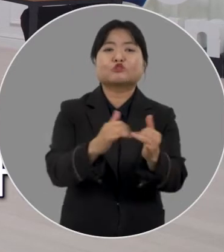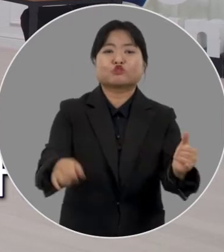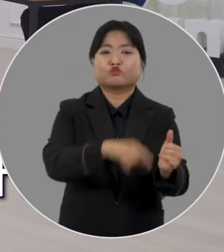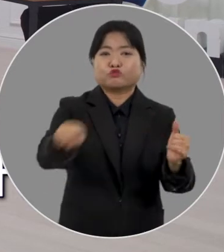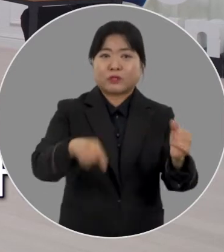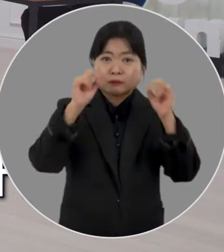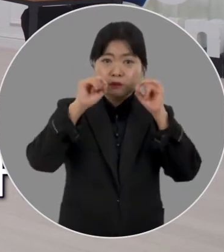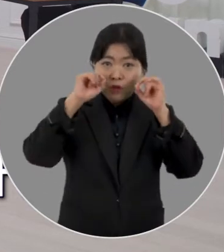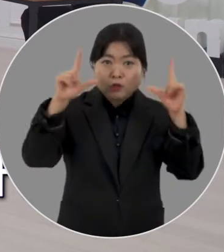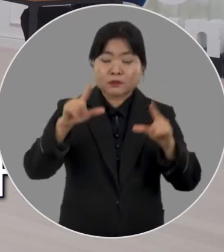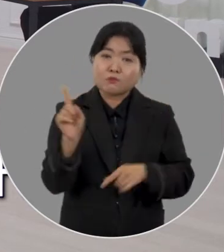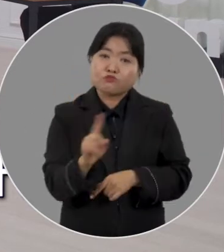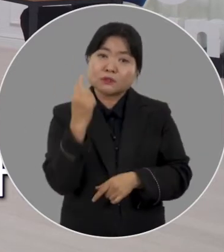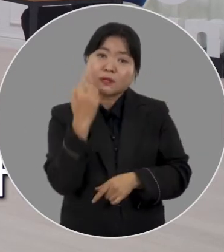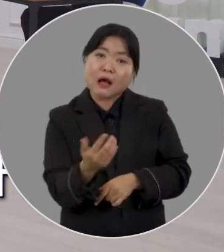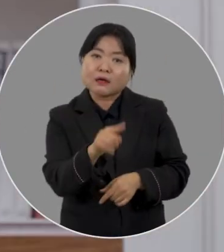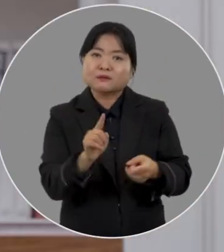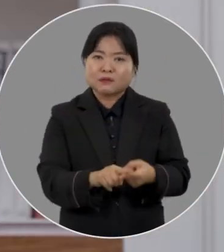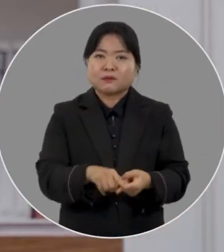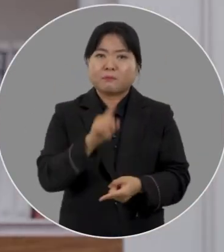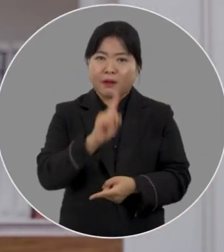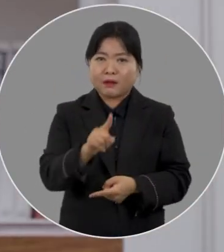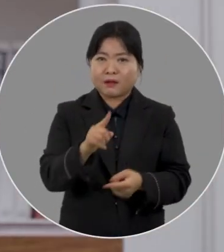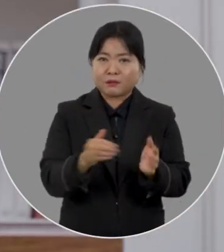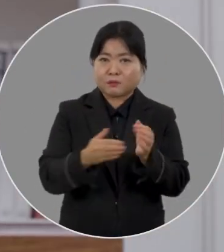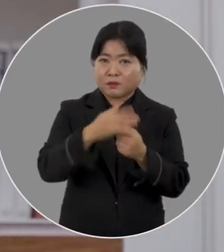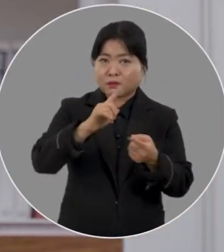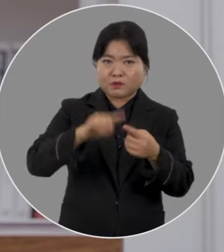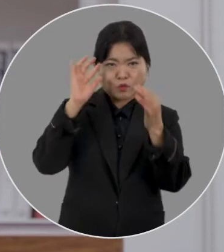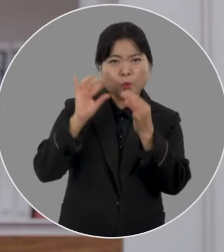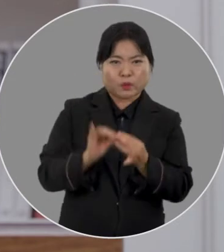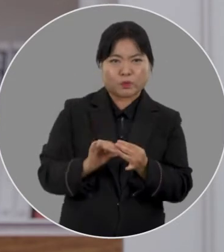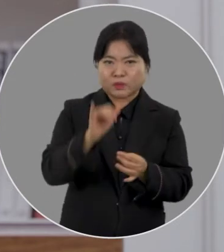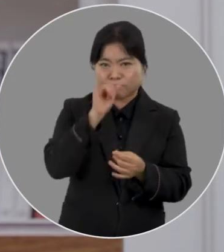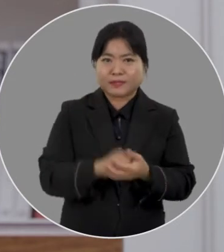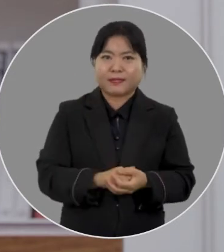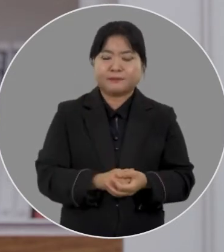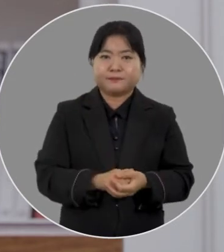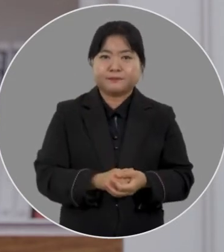대중들의 성찰점은 무엇일까를 지적을 하셨고 저는 그 부분에 많이 동의를 합니다. 그래서